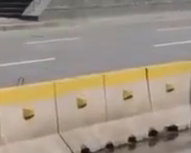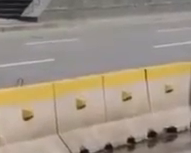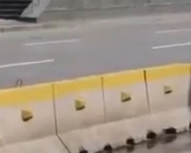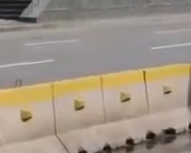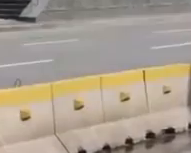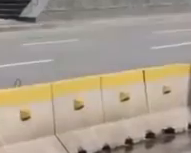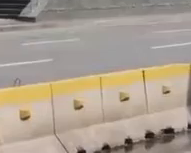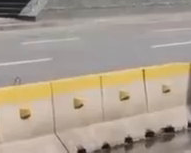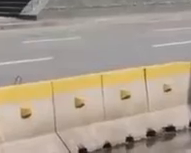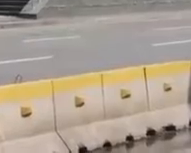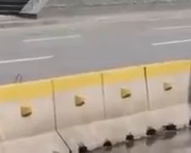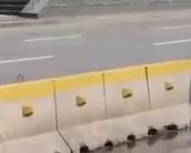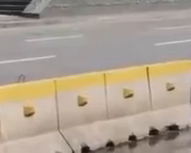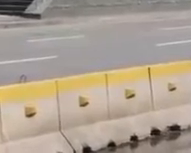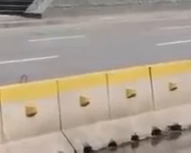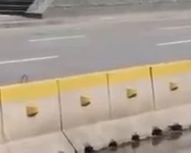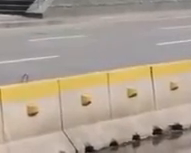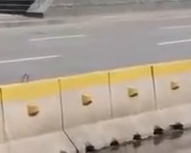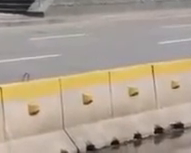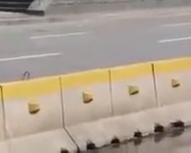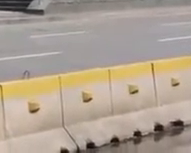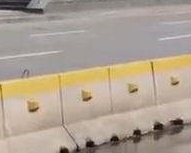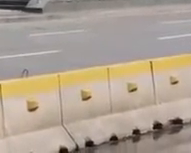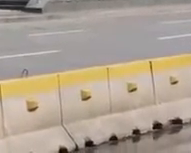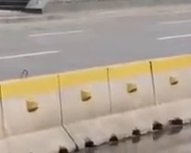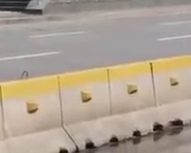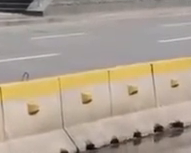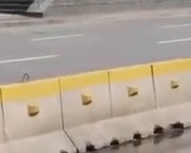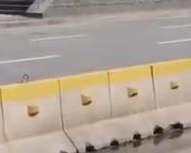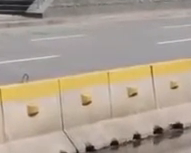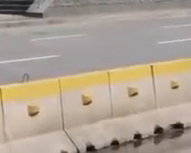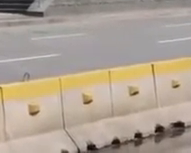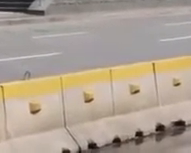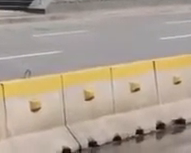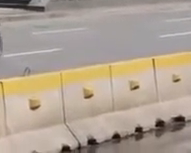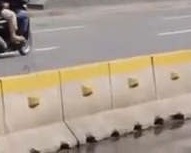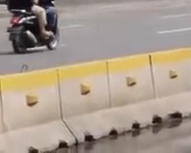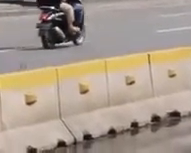berjalan. Karena kegiatan tersebut membantu pencegahan penularan virus COVID-19.